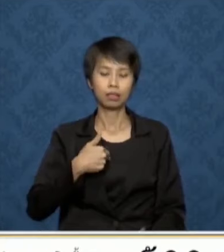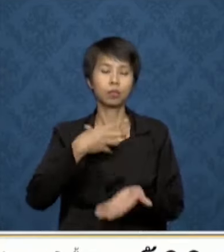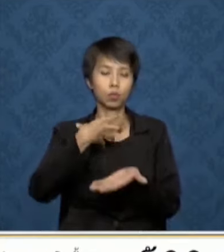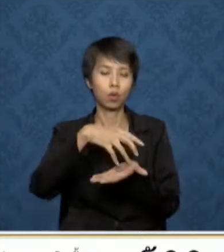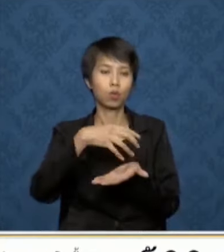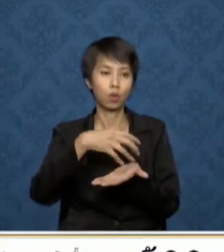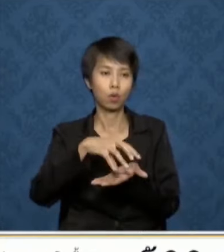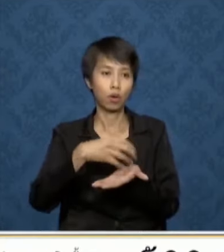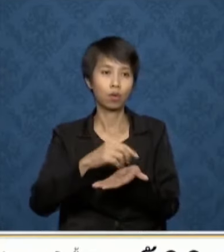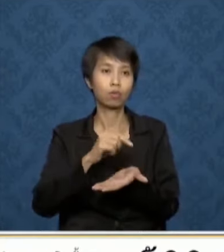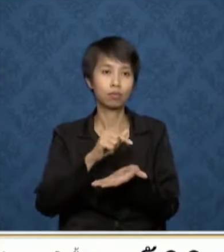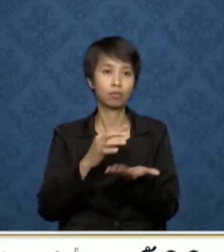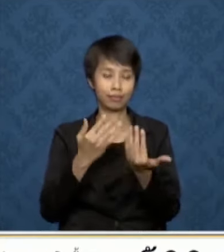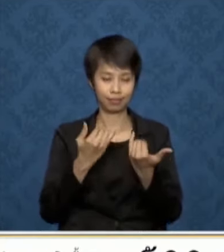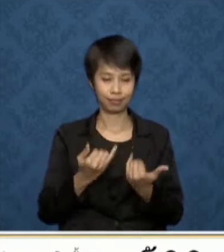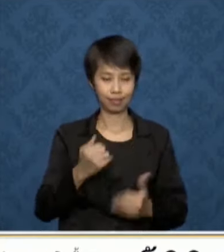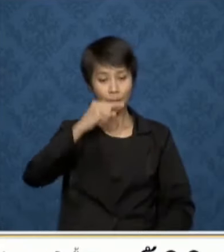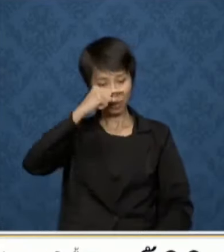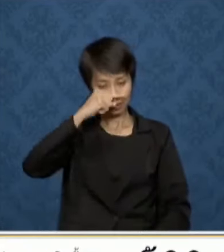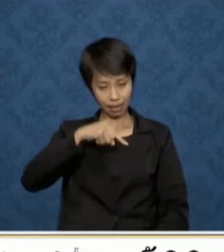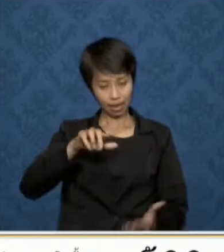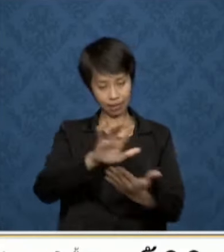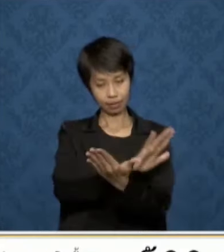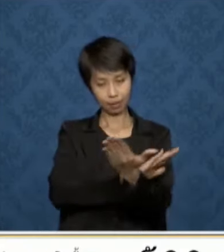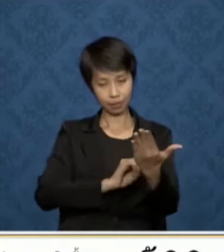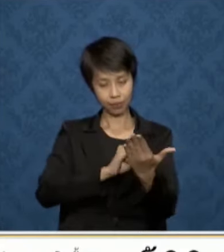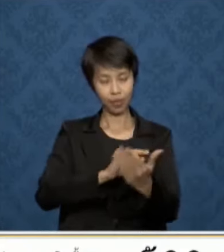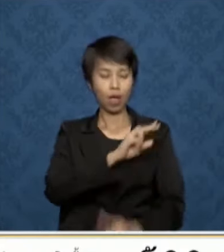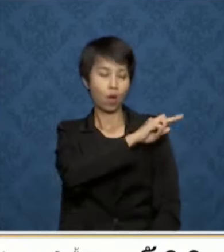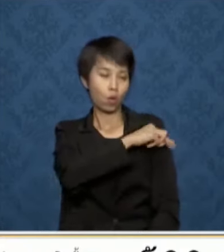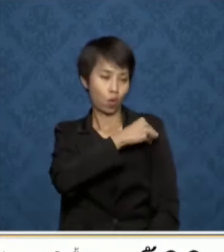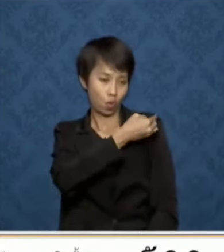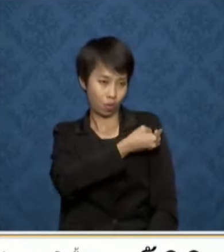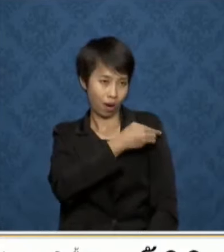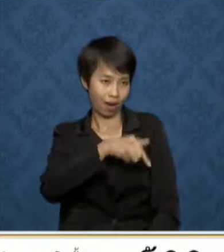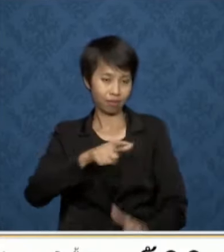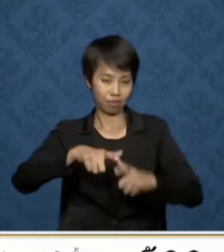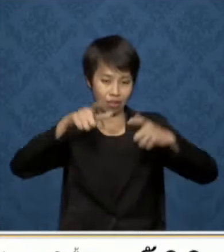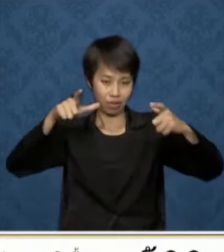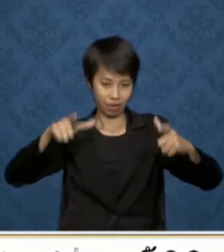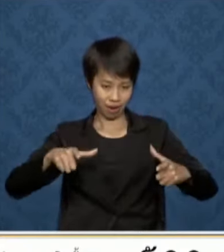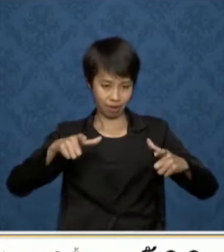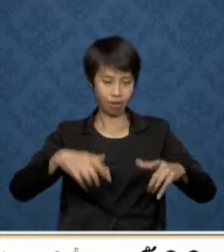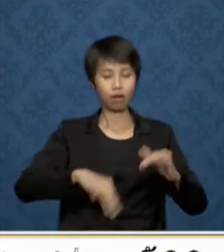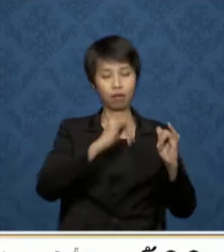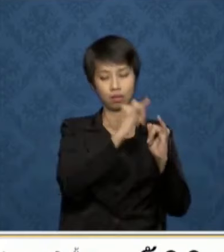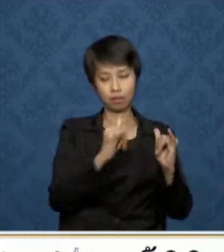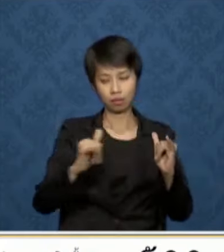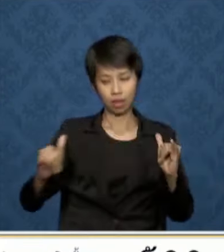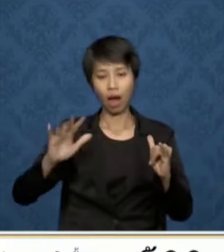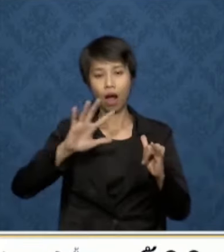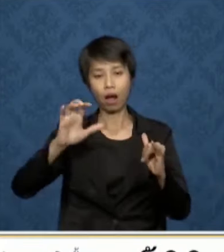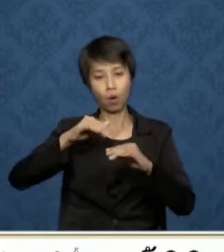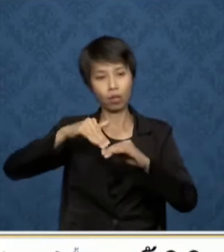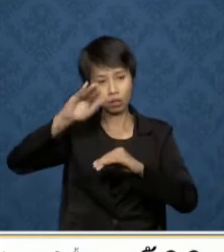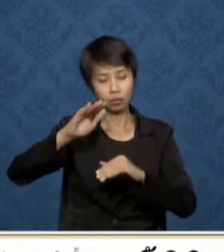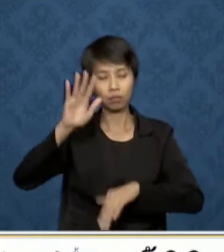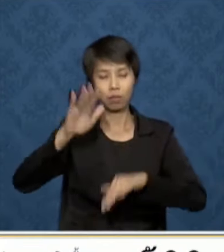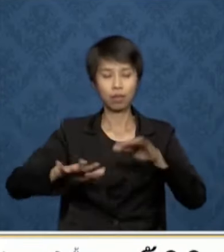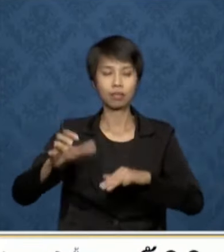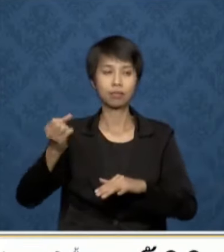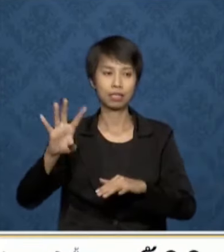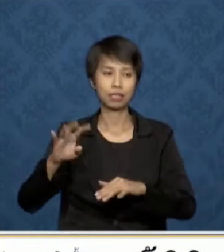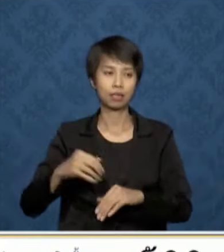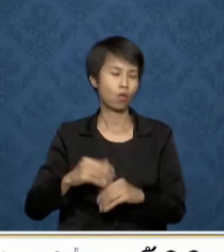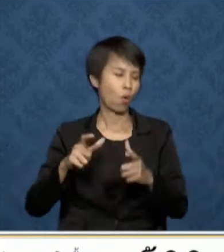คร่าวนะครับในปเทศไยเยมรงพยาบาลขนาดใหญ่เกิน 500 เตีงนะทั้งประเทศนะครับประมาณ 14-15 โลงเทานั้นิ่งใหญ่ที่สุด